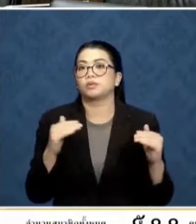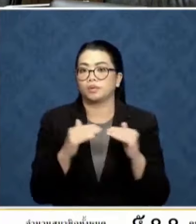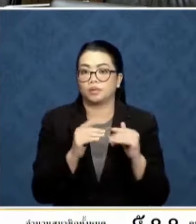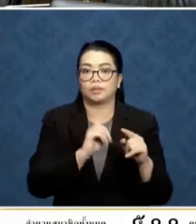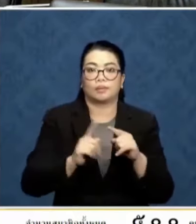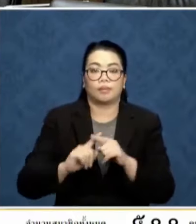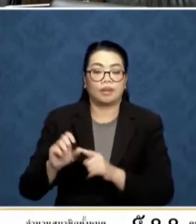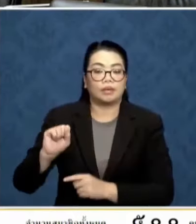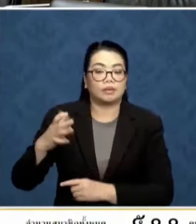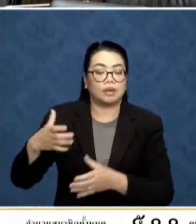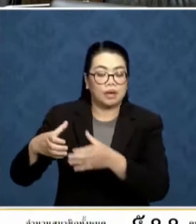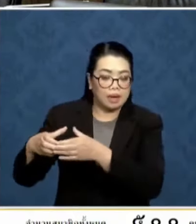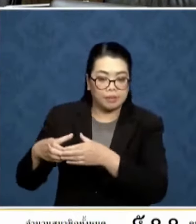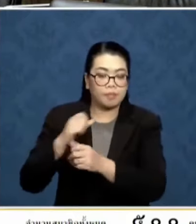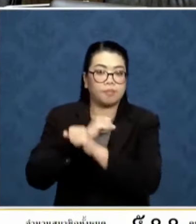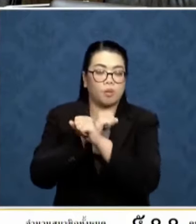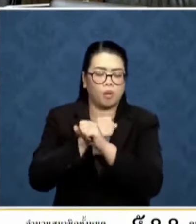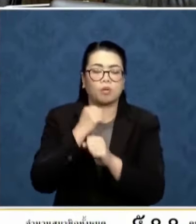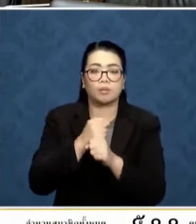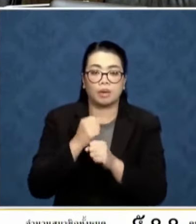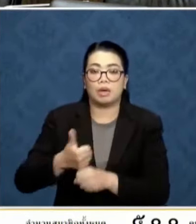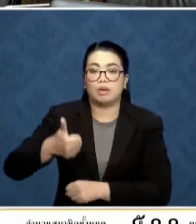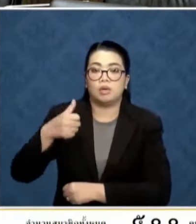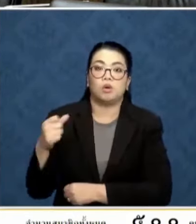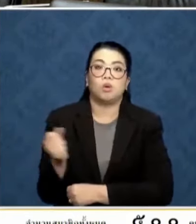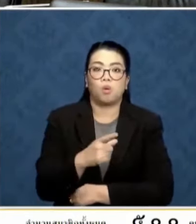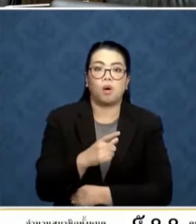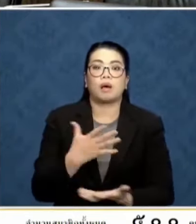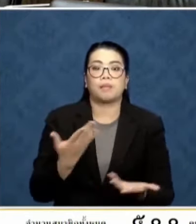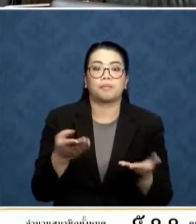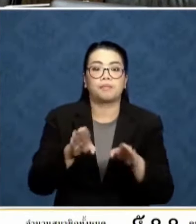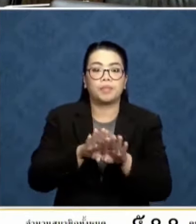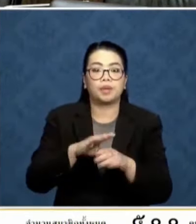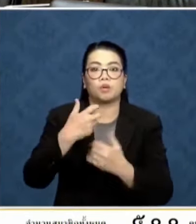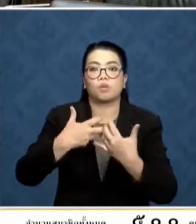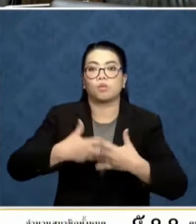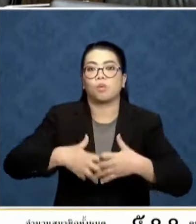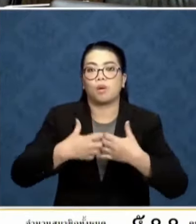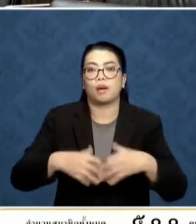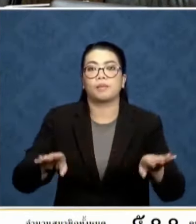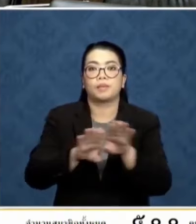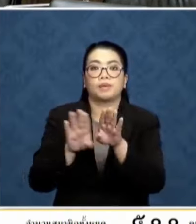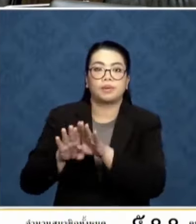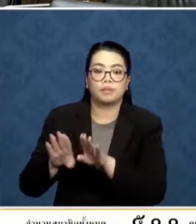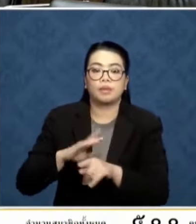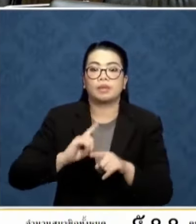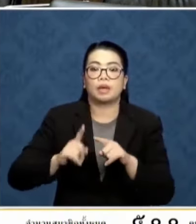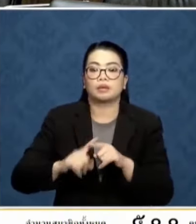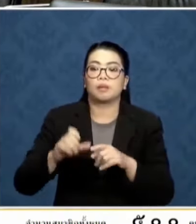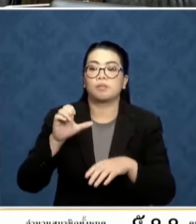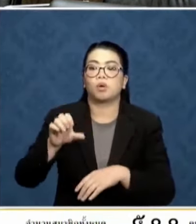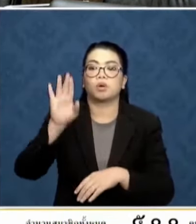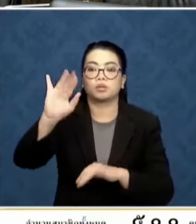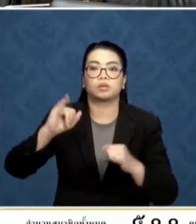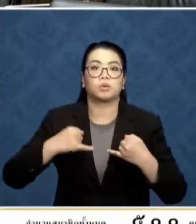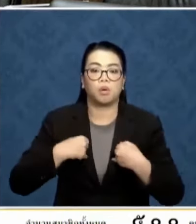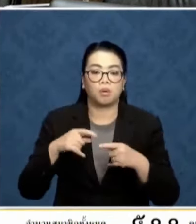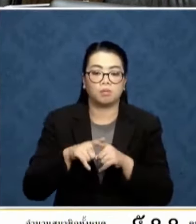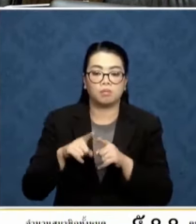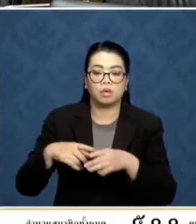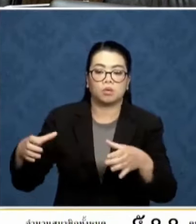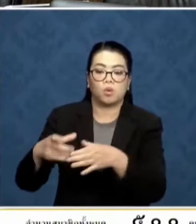คือการมีสหภาพแรงงานมีโอกาสปกป้องสิทธิ์ที่คนทำงานมากกว่าครับข่าวการปิดโรงงานต่างๆนะครับบริษัทที่เป็นปัญหาลอยแพนลูกจ้างเนี่ยส่วนใหญ่เป็นบริษัทที่ไม่มี